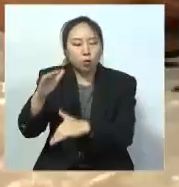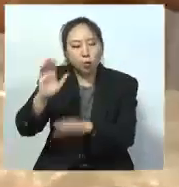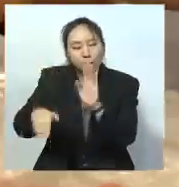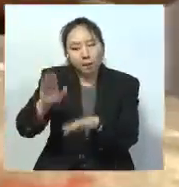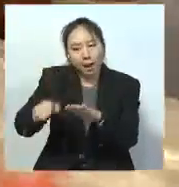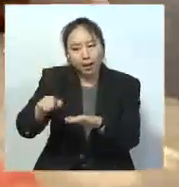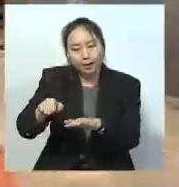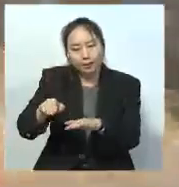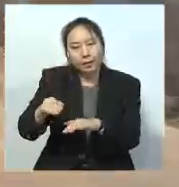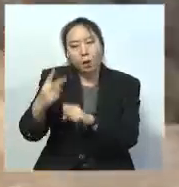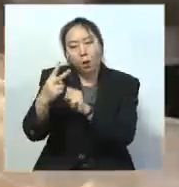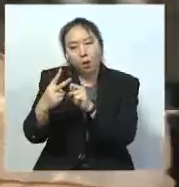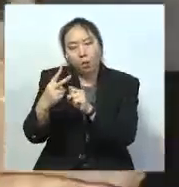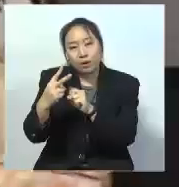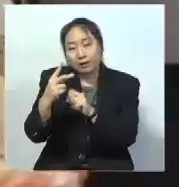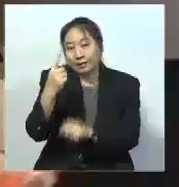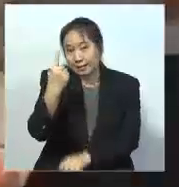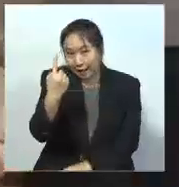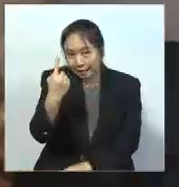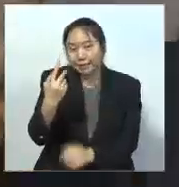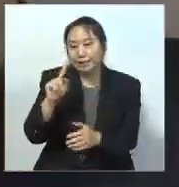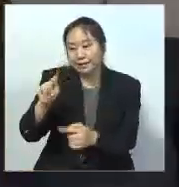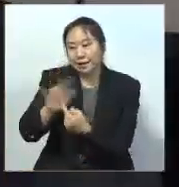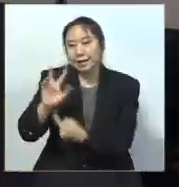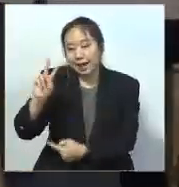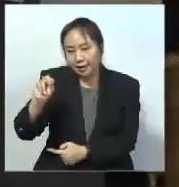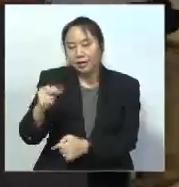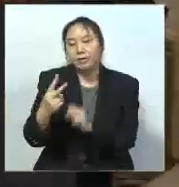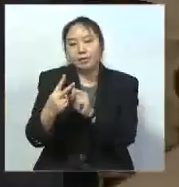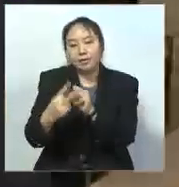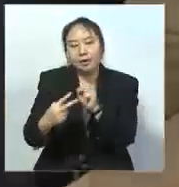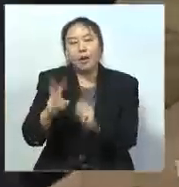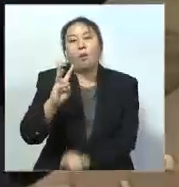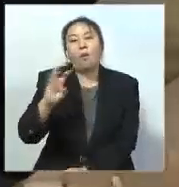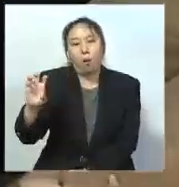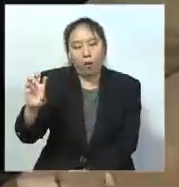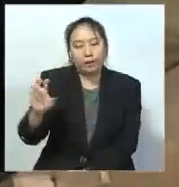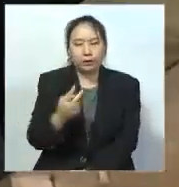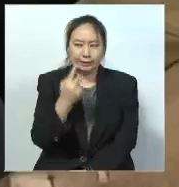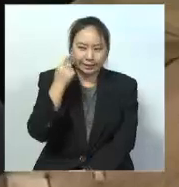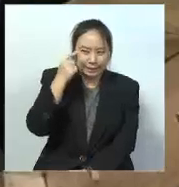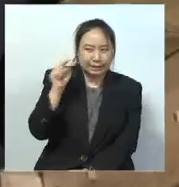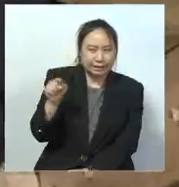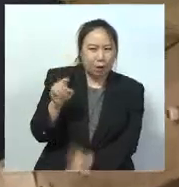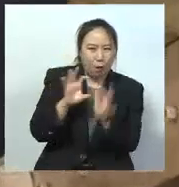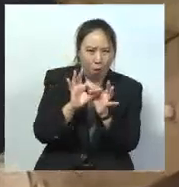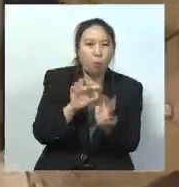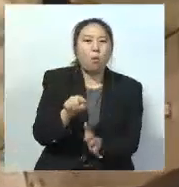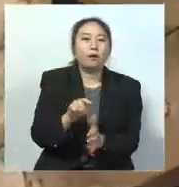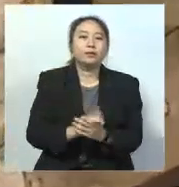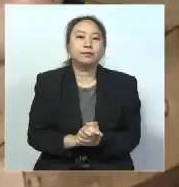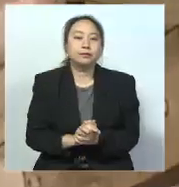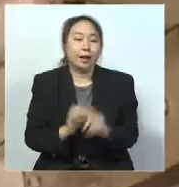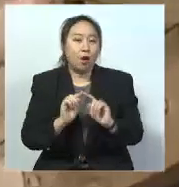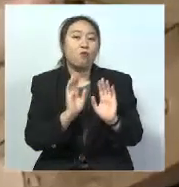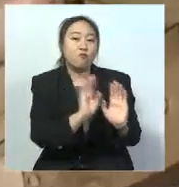ที่ประมาณ600เหรียญสหรัฐต่อตันเท่านั้นอันนี้ก็เลยถือว่าเป็นอีกหนึ่งเรื่องที่ก็น่าจะกังวลเหมือนกันนะคะ แต่ว่าต้องฝาก